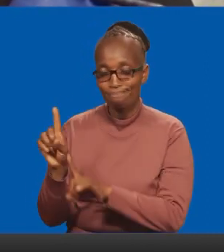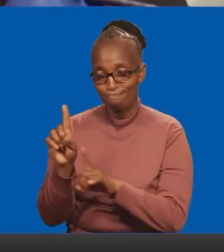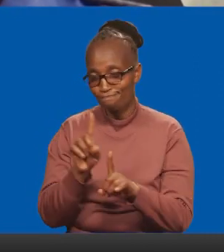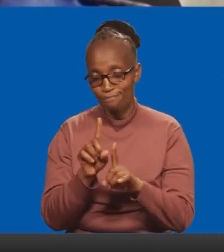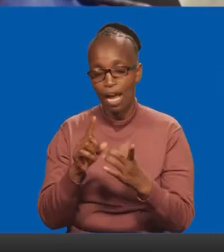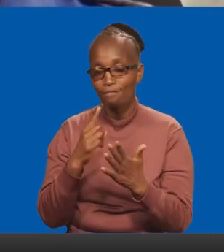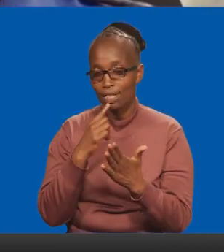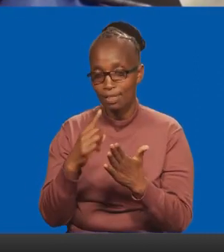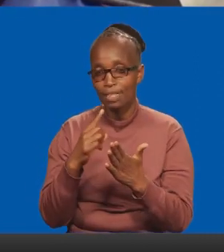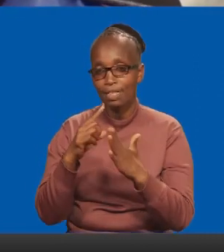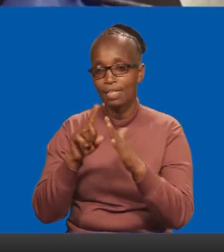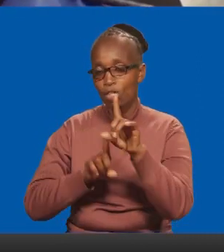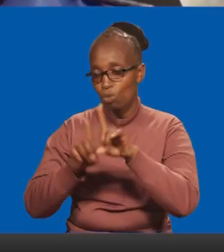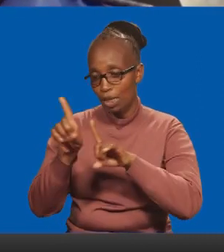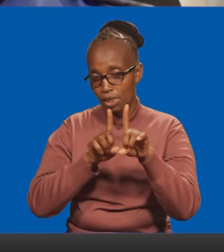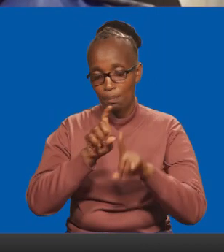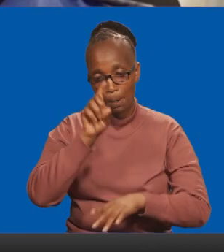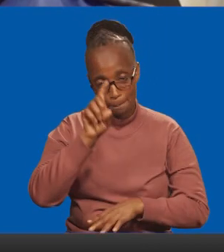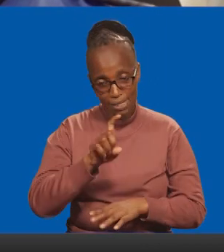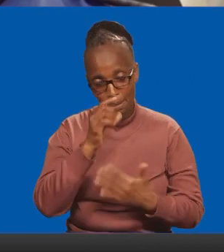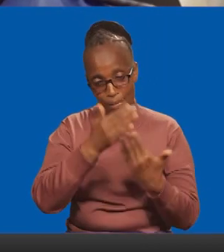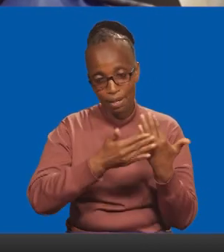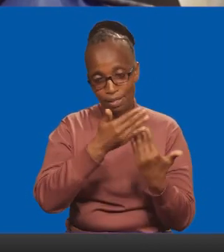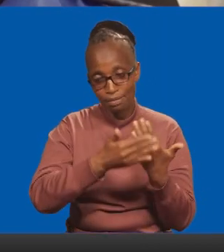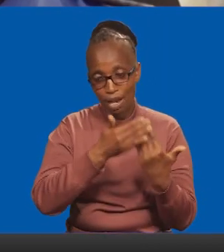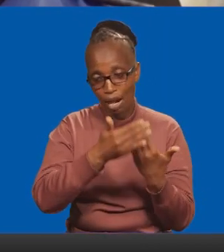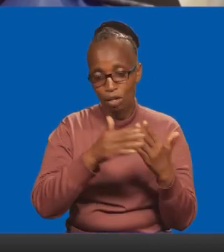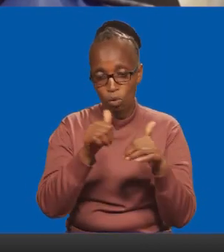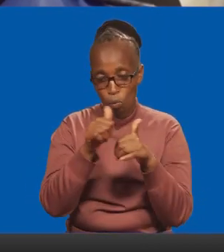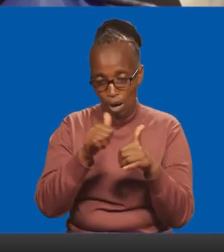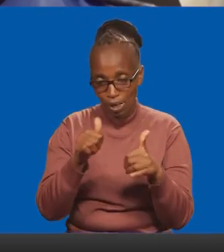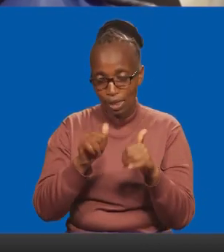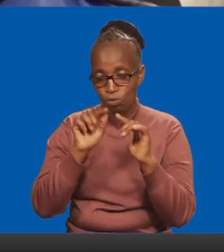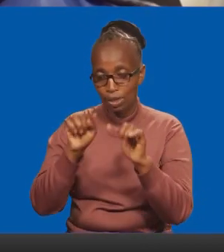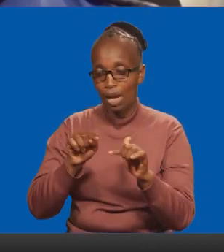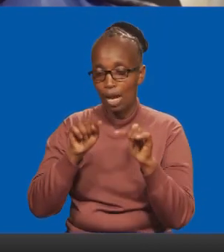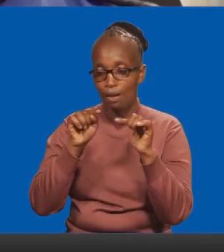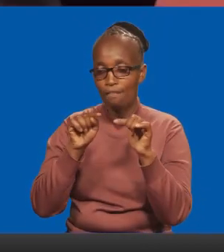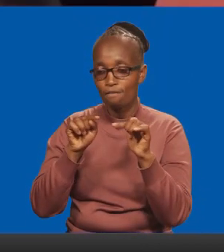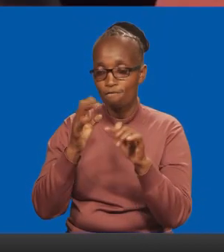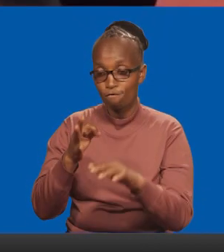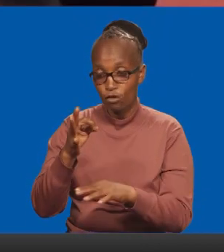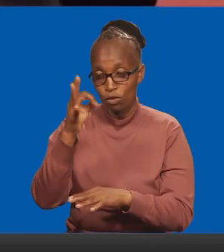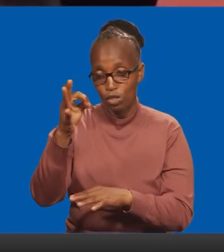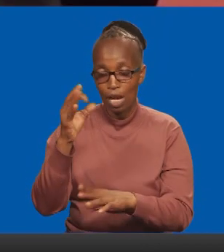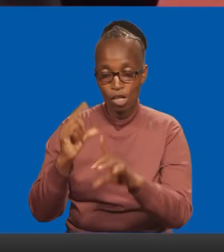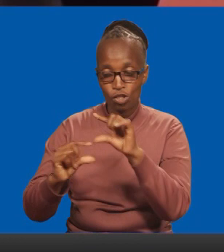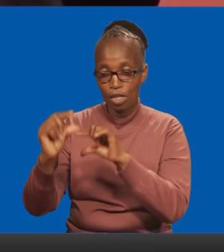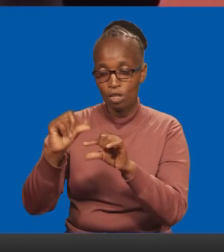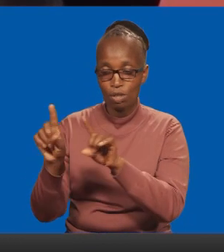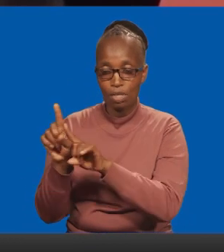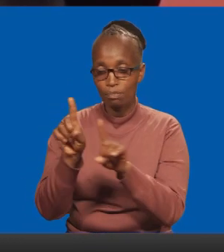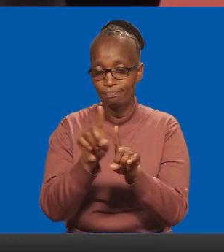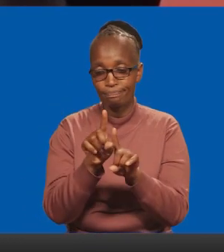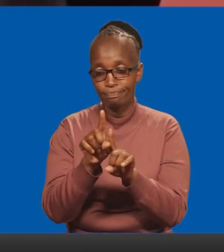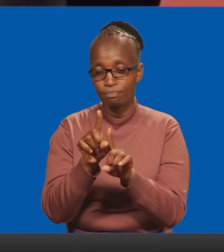mwenyekiti huyo amesisitiza kwamba sekta ya utalii inahitaji kulindwa na kukuzwa kwa njia endelevu kwa kizazi kijacho, kwa wadau kuweka mikakati